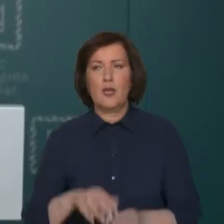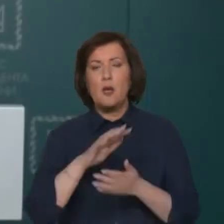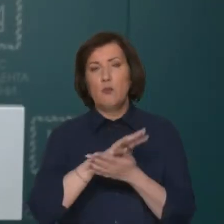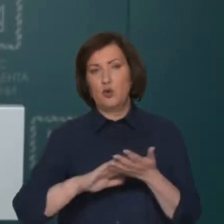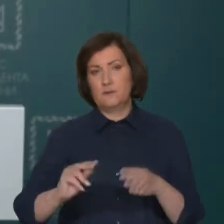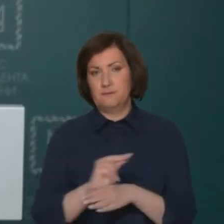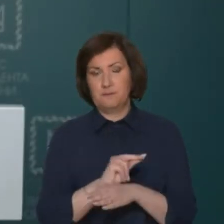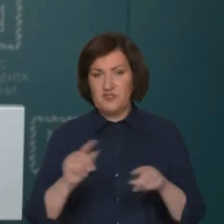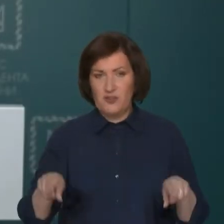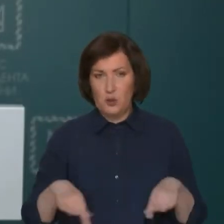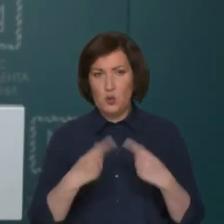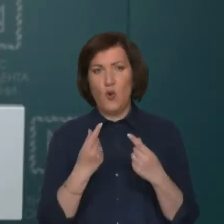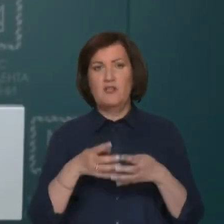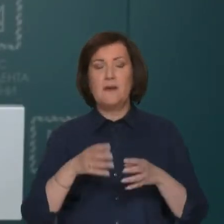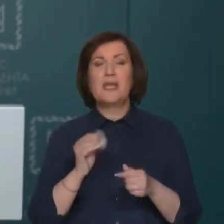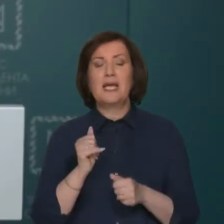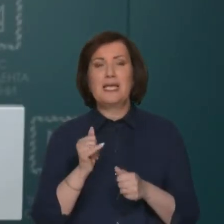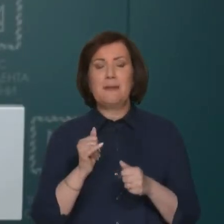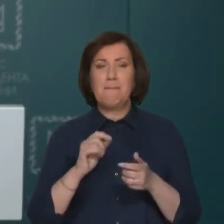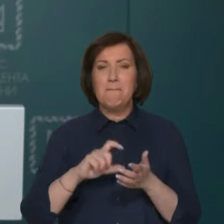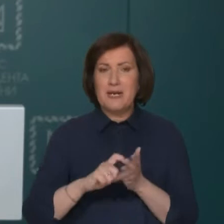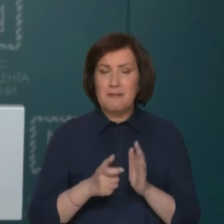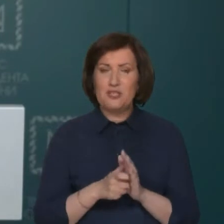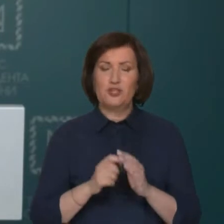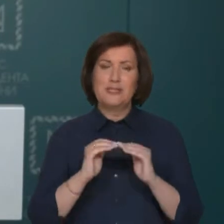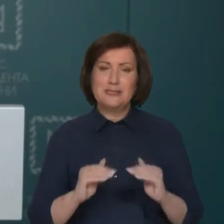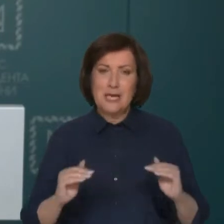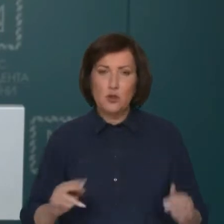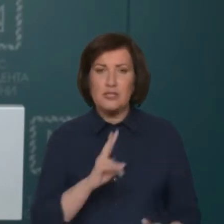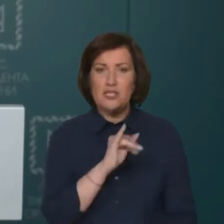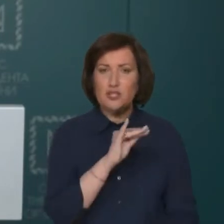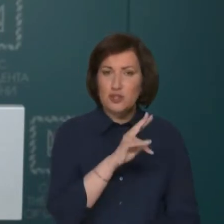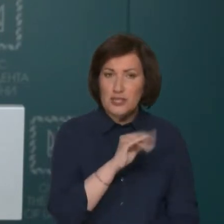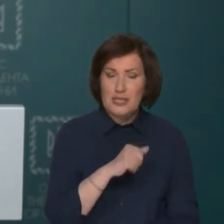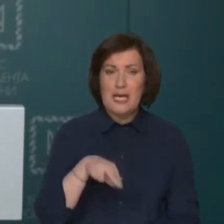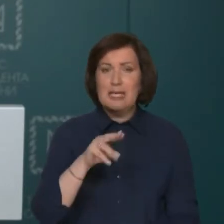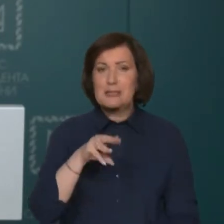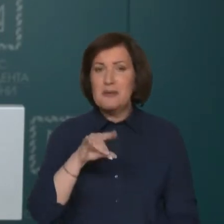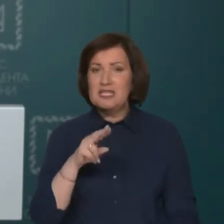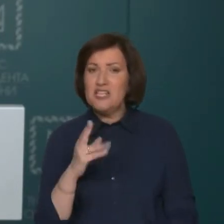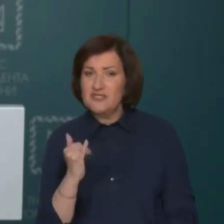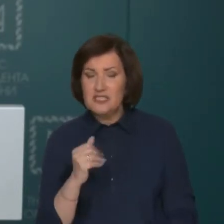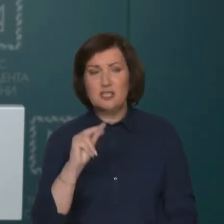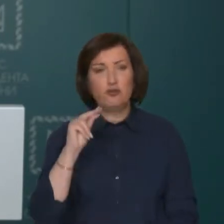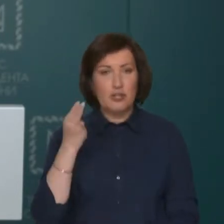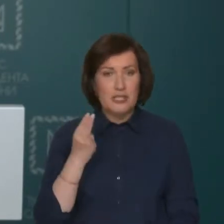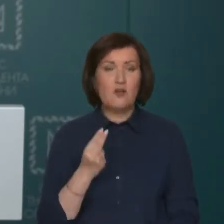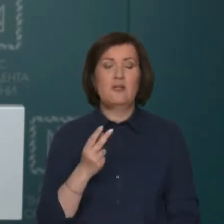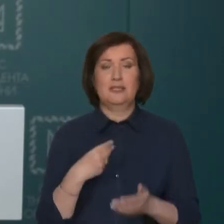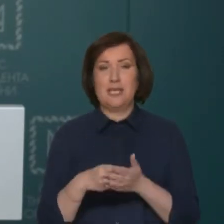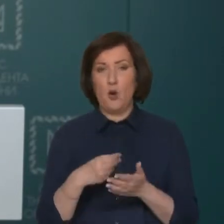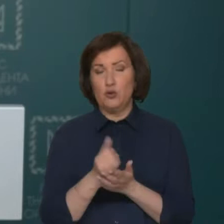Продовжується ремонт, відновлення та скління приміщень садочків в Ніжині, Дмитрівці та Чернігові. За кошти резервного фонду